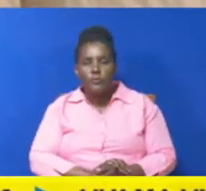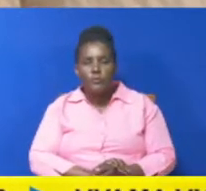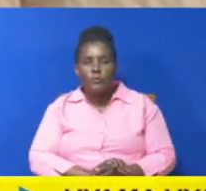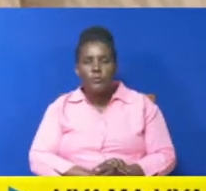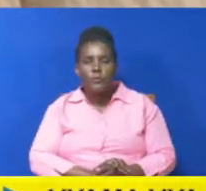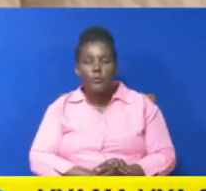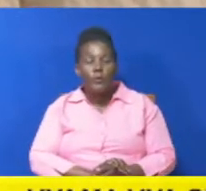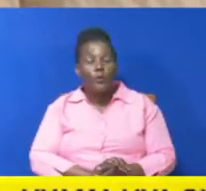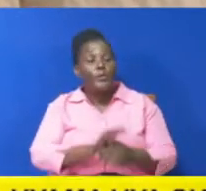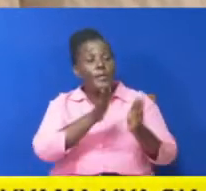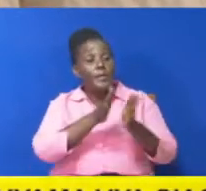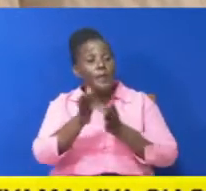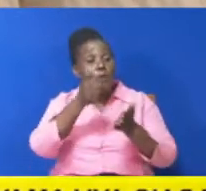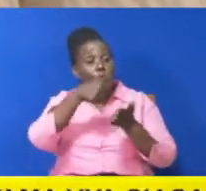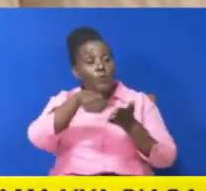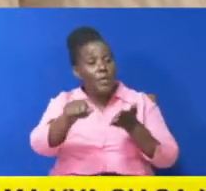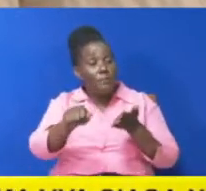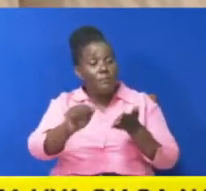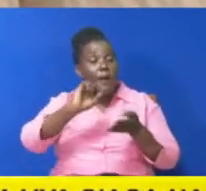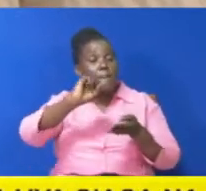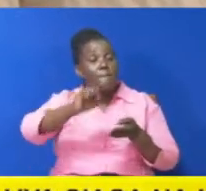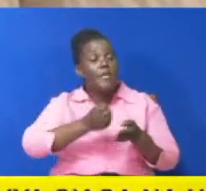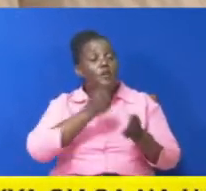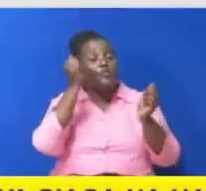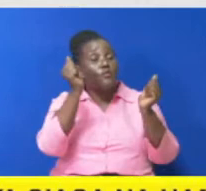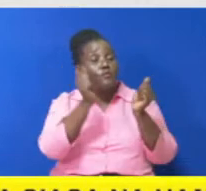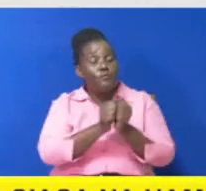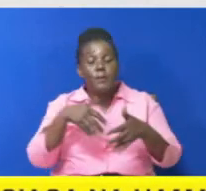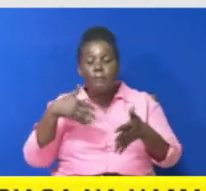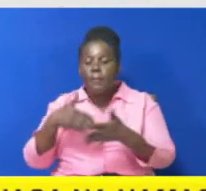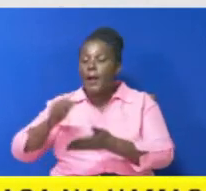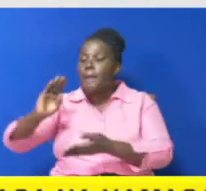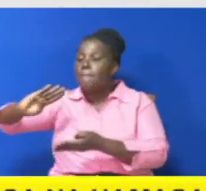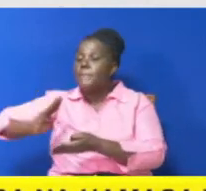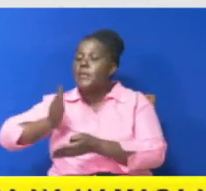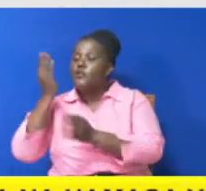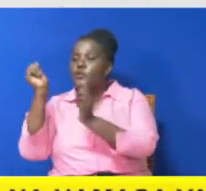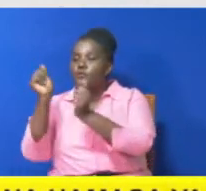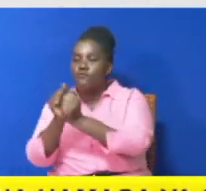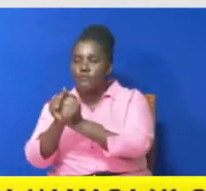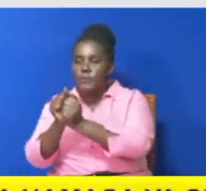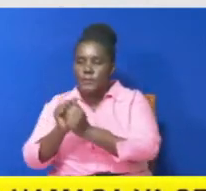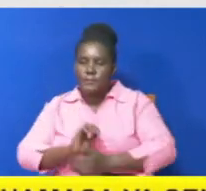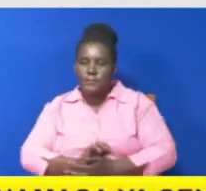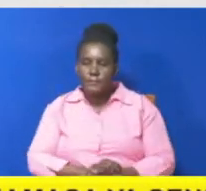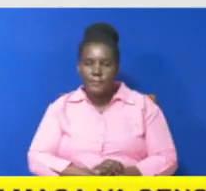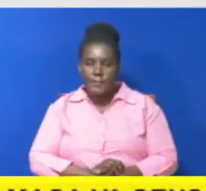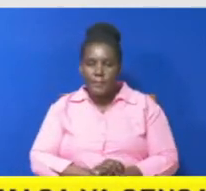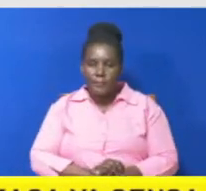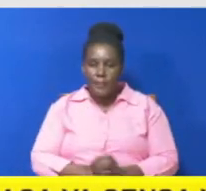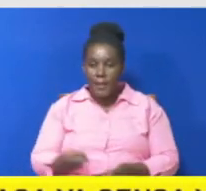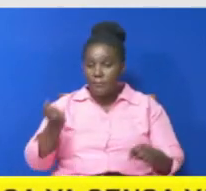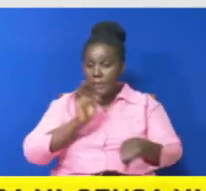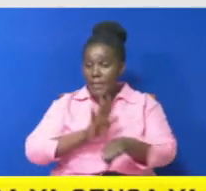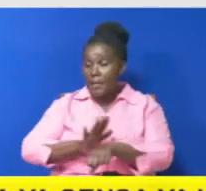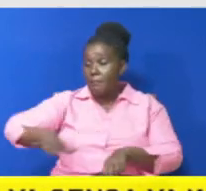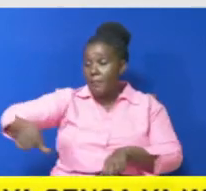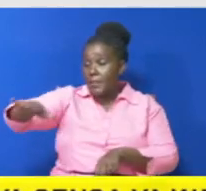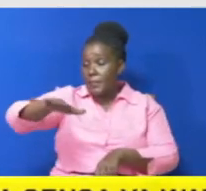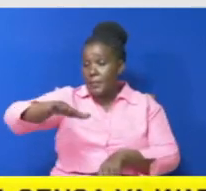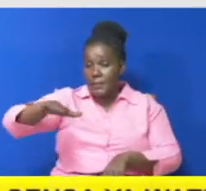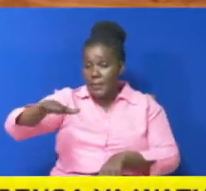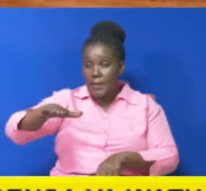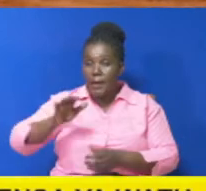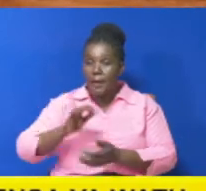Utajiandaa kulipa kati ya milioni 10 mpaka bilioni 10. Kwa upande wake mtaalamu wa mazingira katika